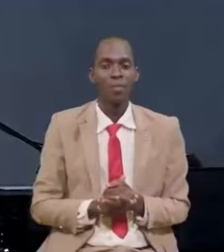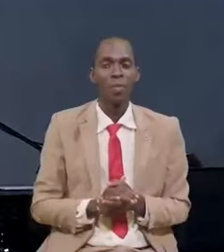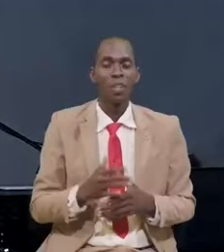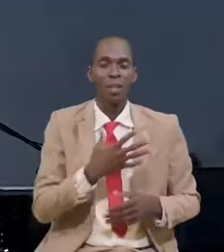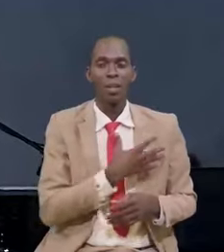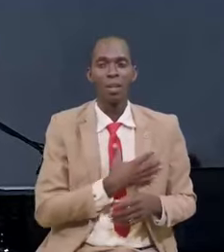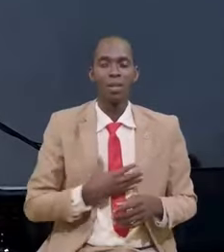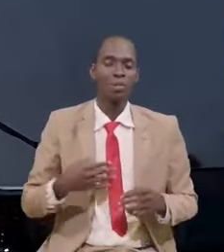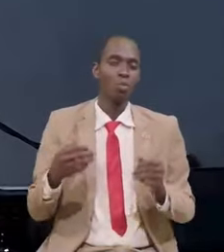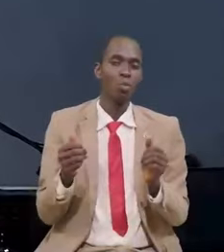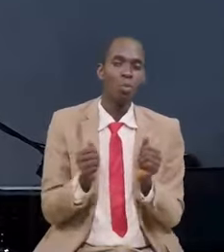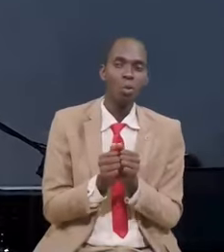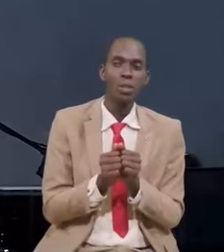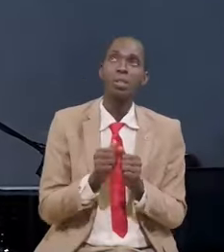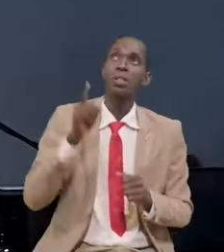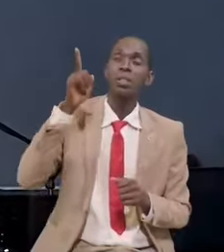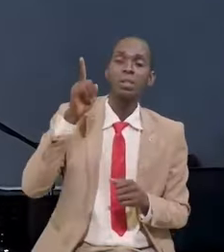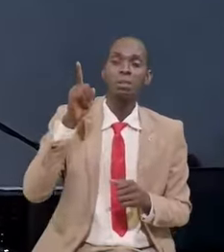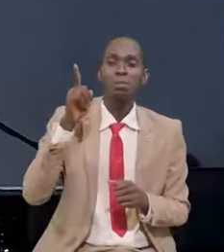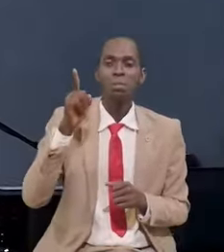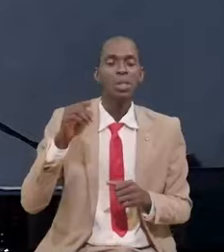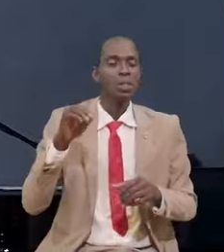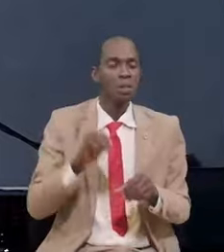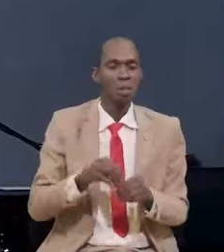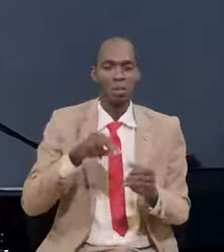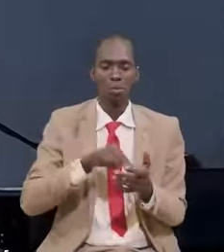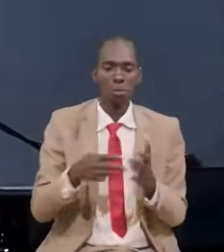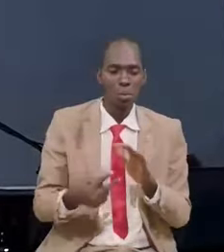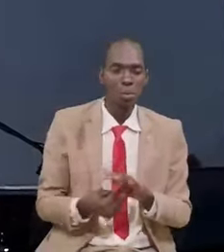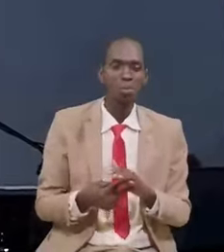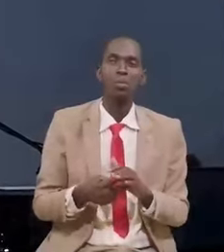Avec lui, lui dans le plan et dans le but,